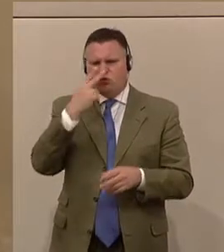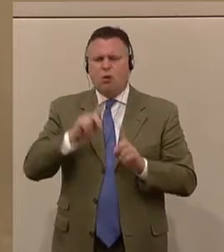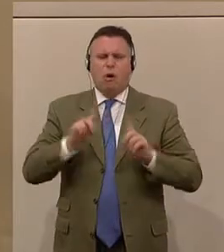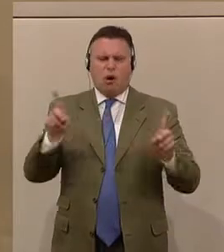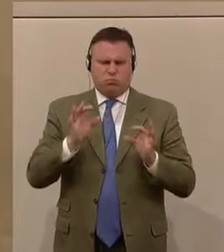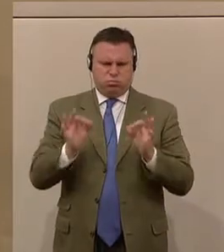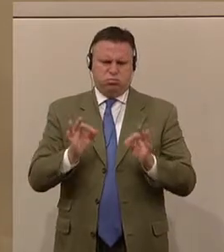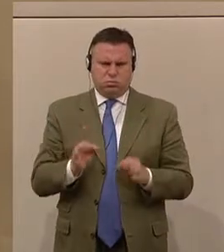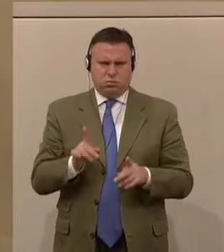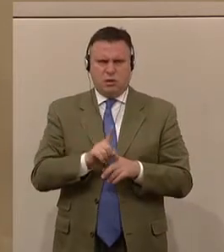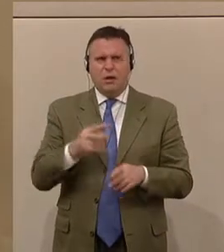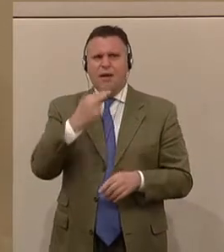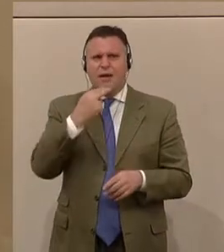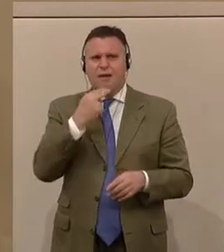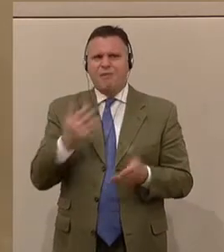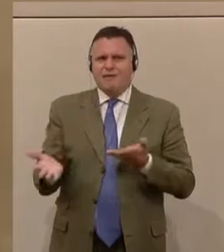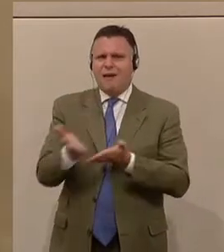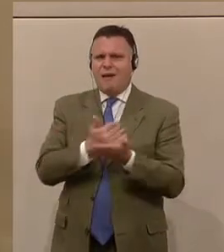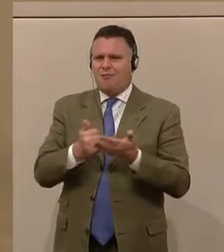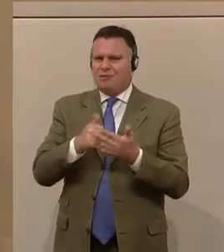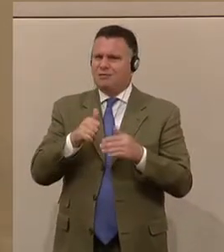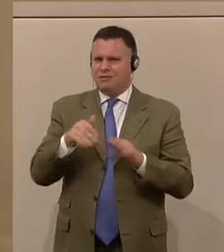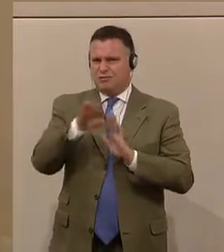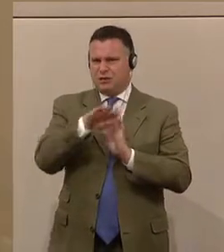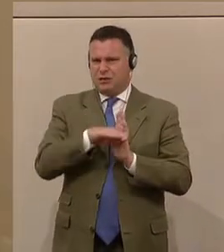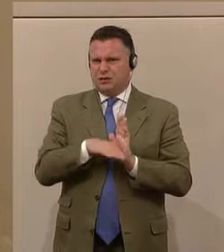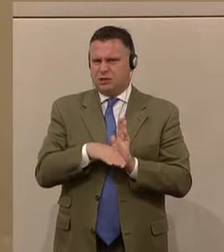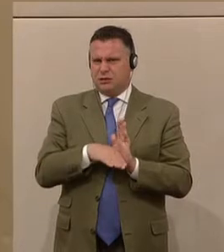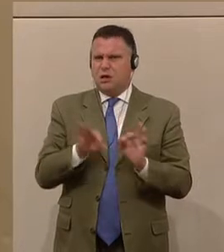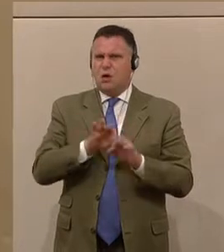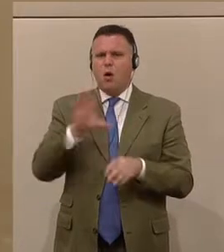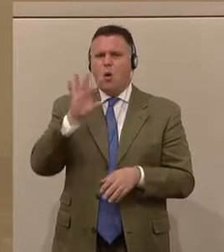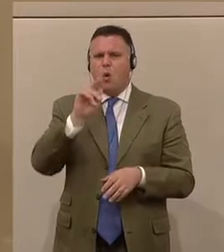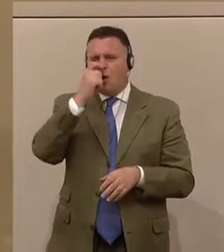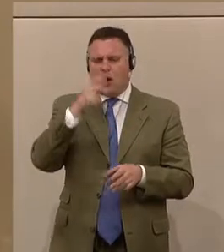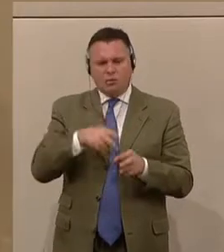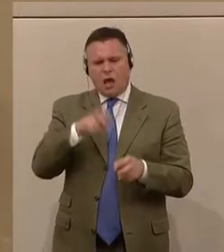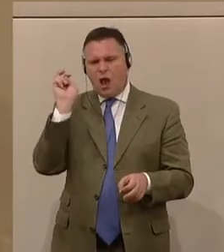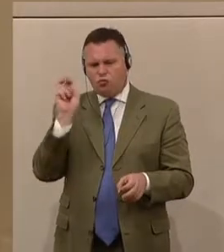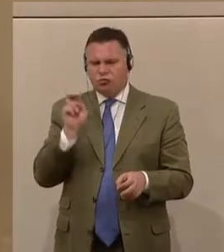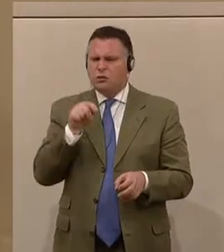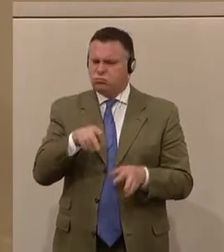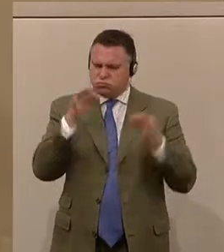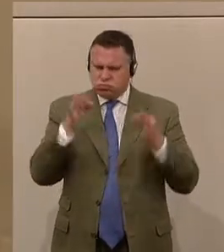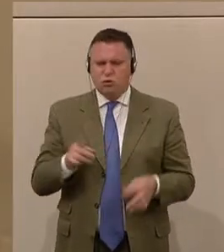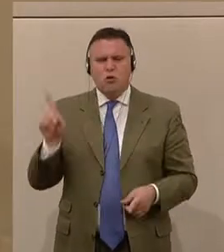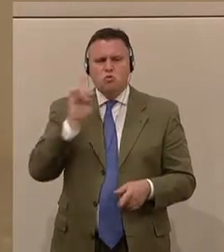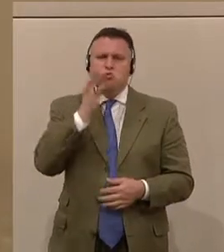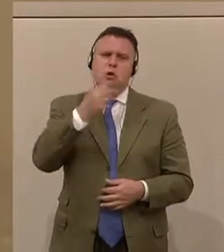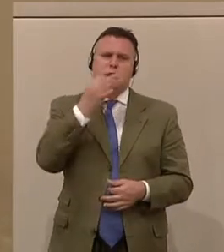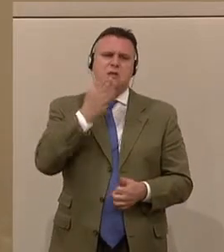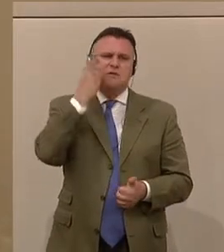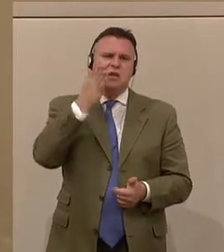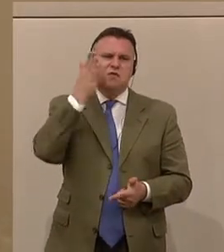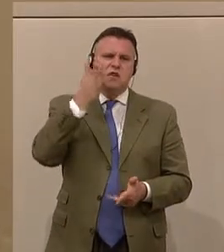echtes Energieeffizienzgesetz. Oder konkrete Maßnahmen zum Ausstieg aus Öl- und Gasheizungen. Die Ankündigung allein ist es